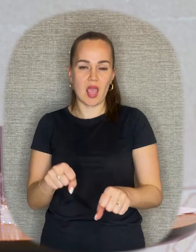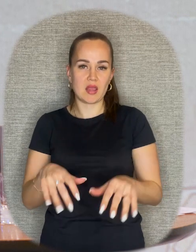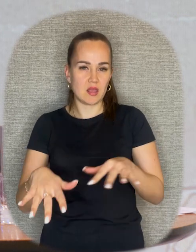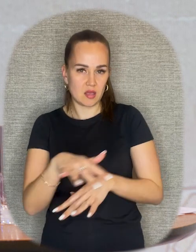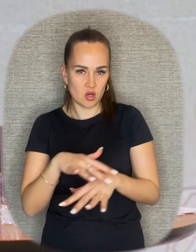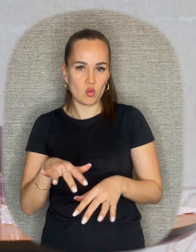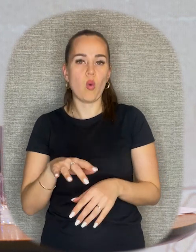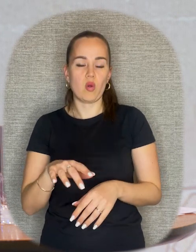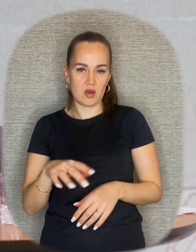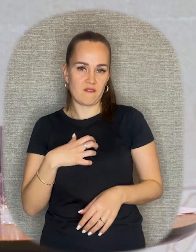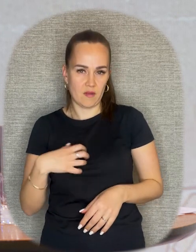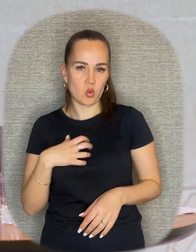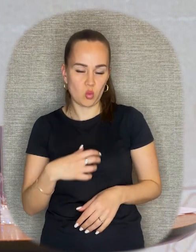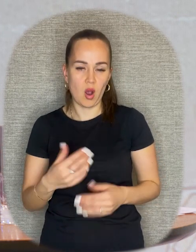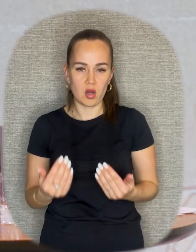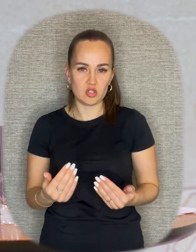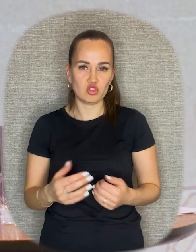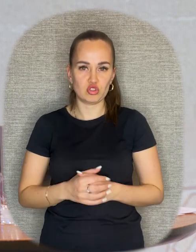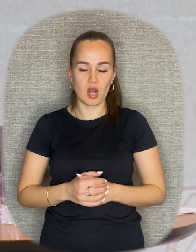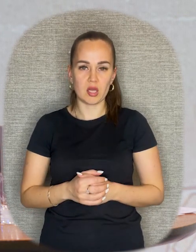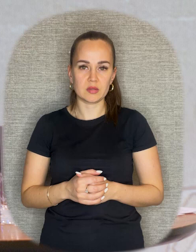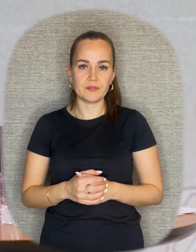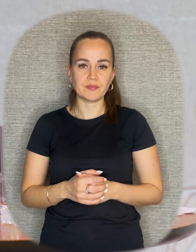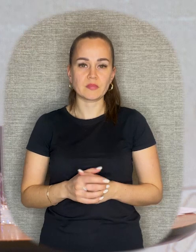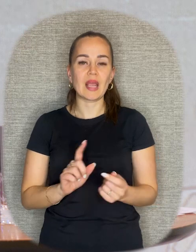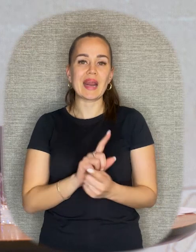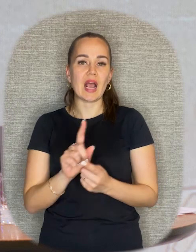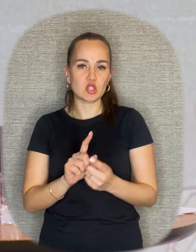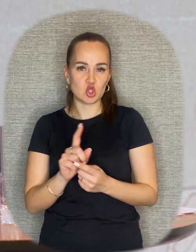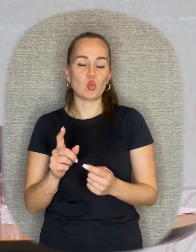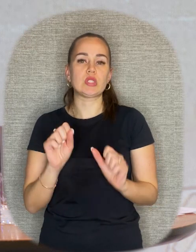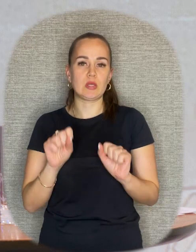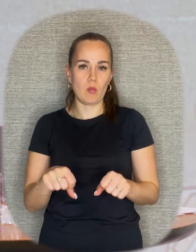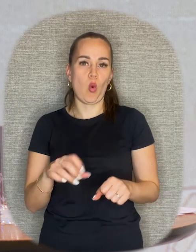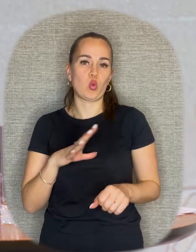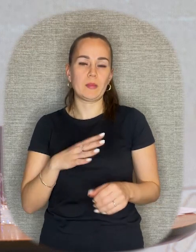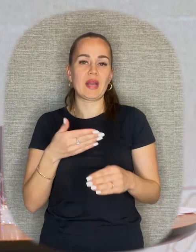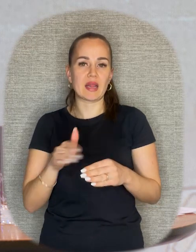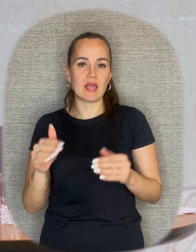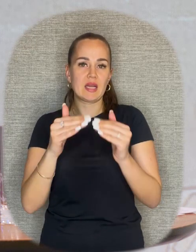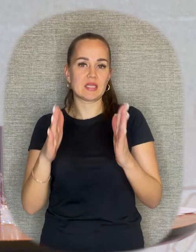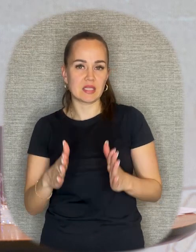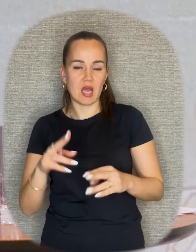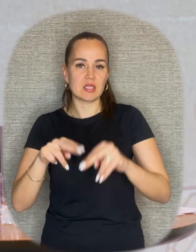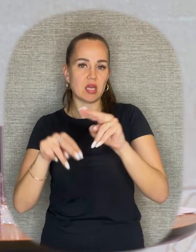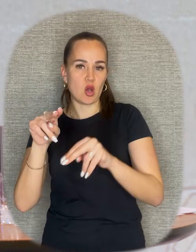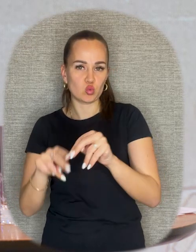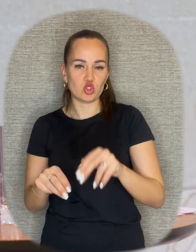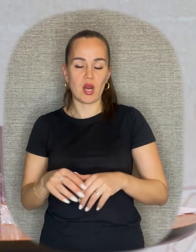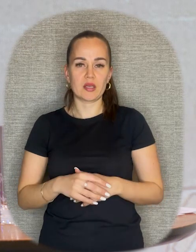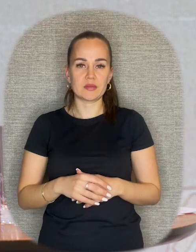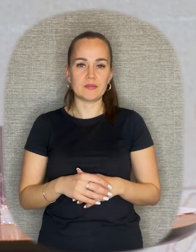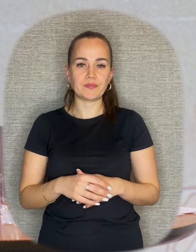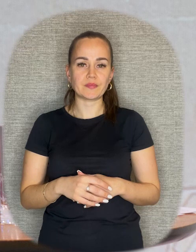же вопрос освоения архитектурного такого градостроительного освоения решения этой территории ну и конечно все эти